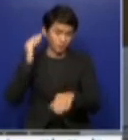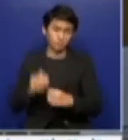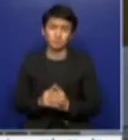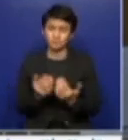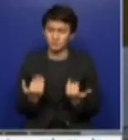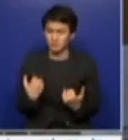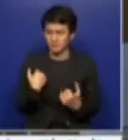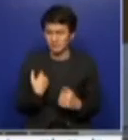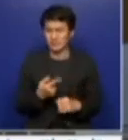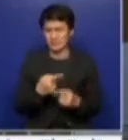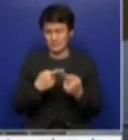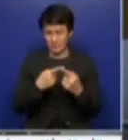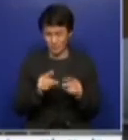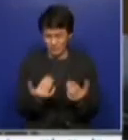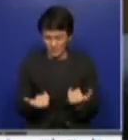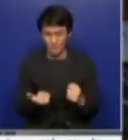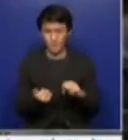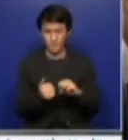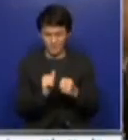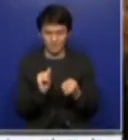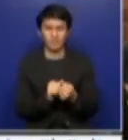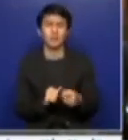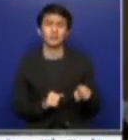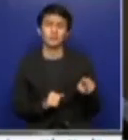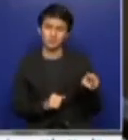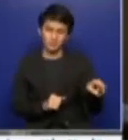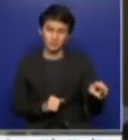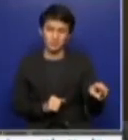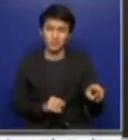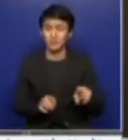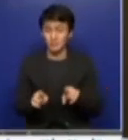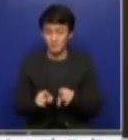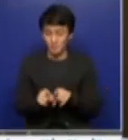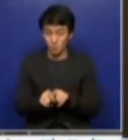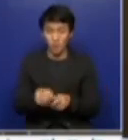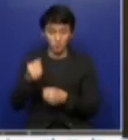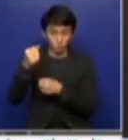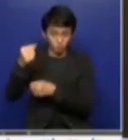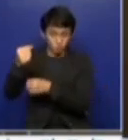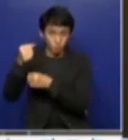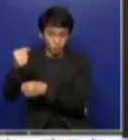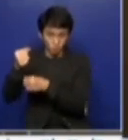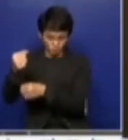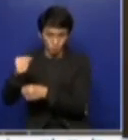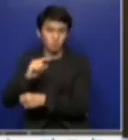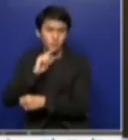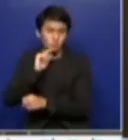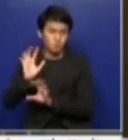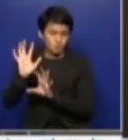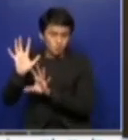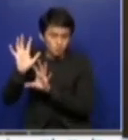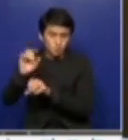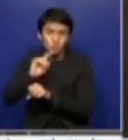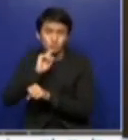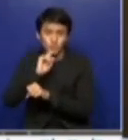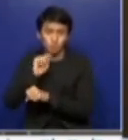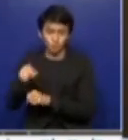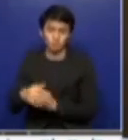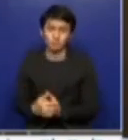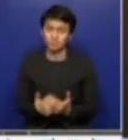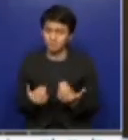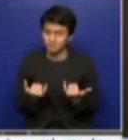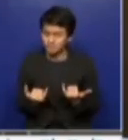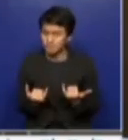รรคที่เกิดขึ้นโดยเฉพาะในช่วงที่มีการชุมนุมทางการเมืองอยู่ในขณะนี้รัฐบ